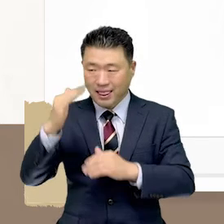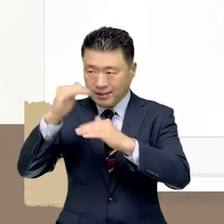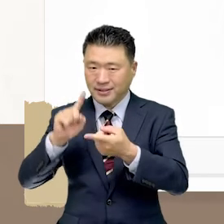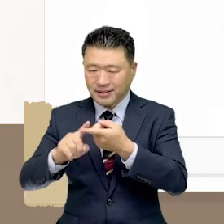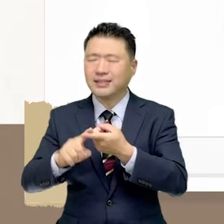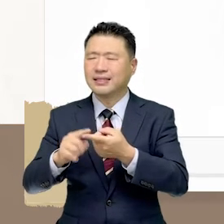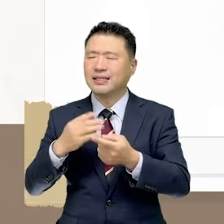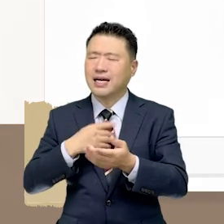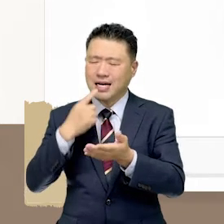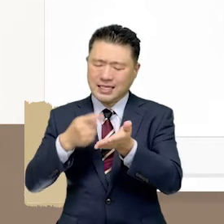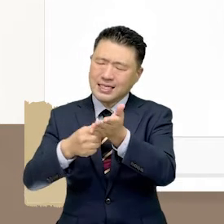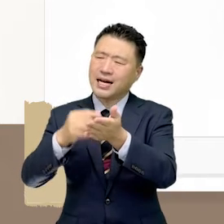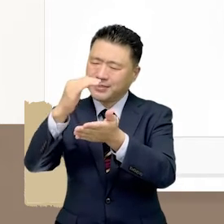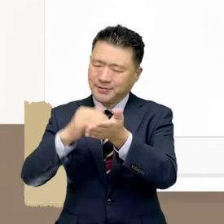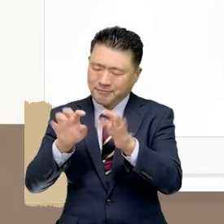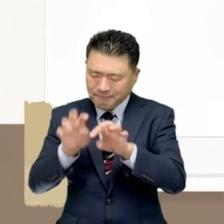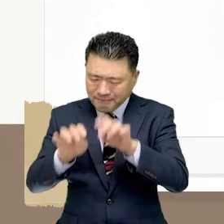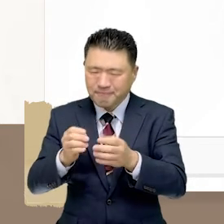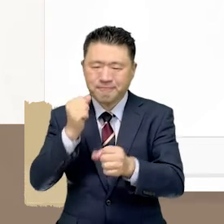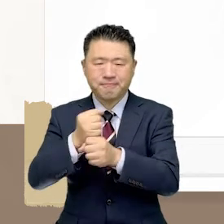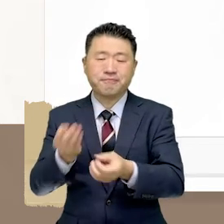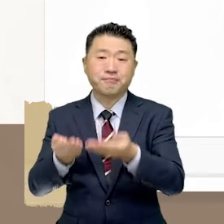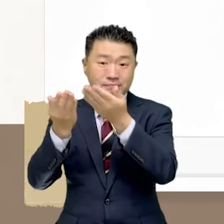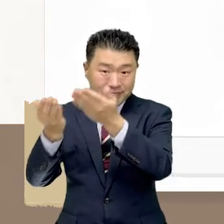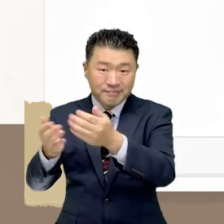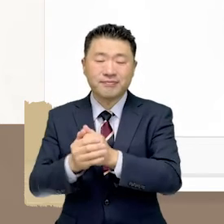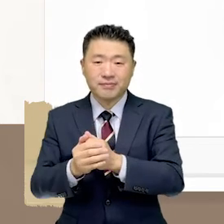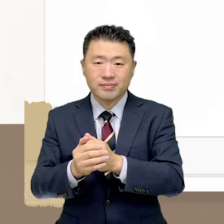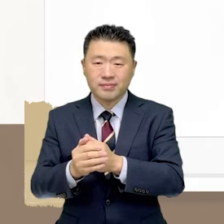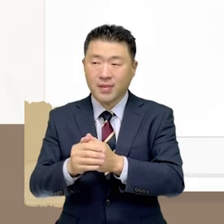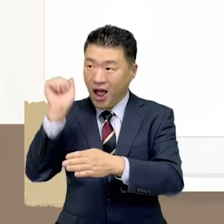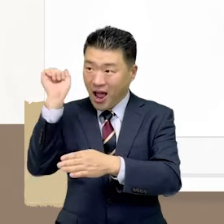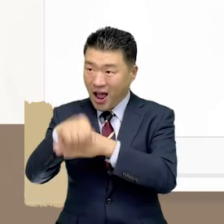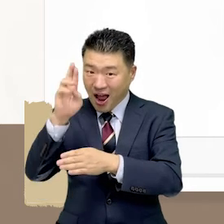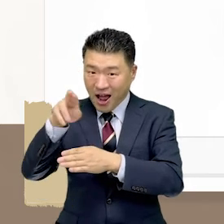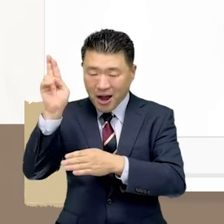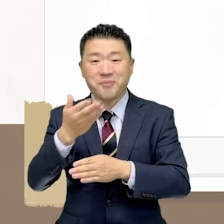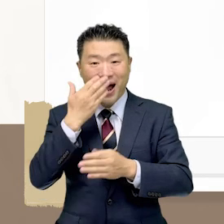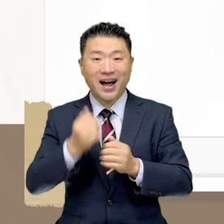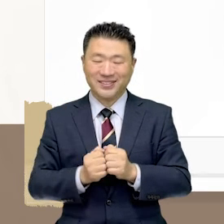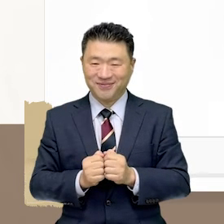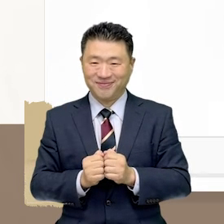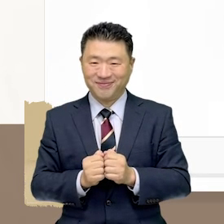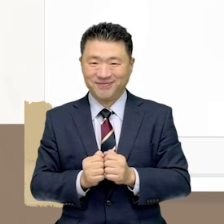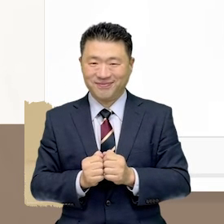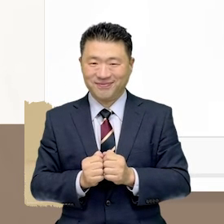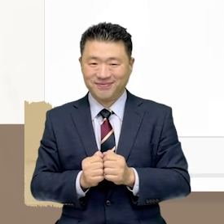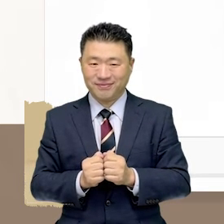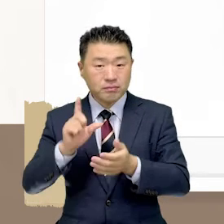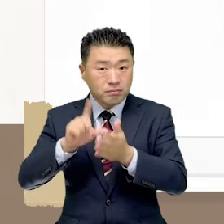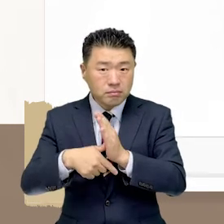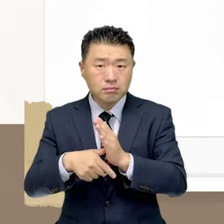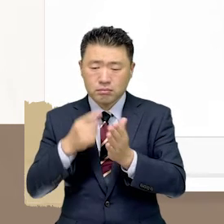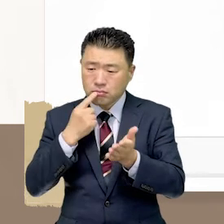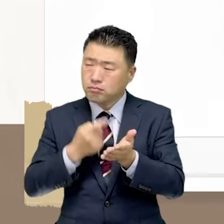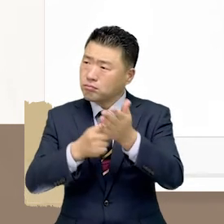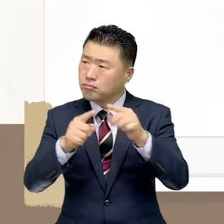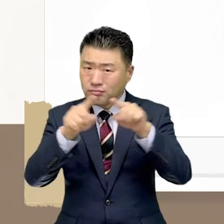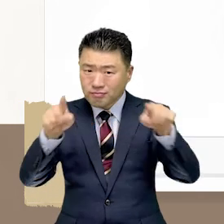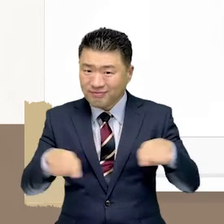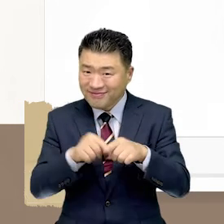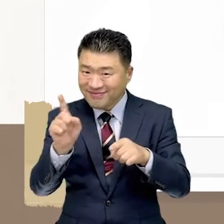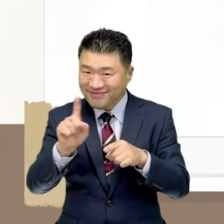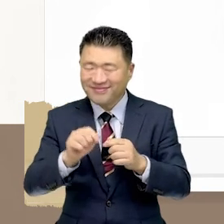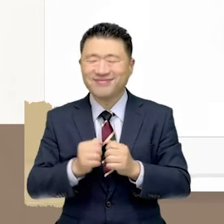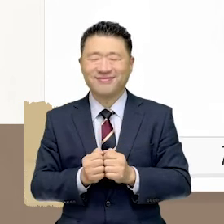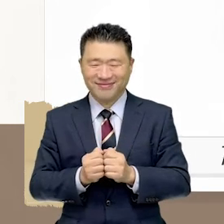요양급여 신청서를 작성하고 제출한 후 산재 요양 승인을 받을 수 있습니다. 이때 필요한 신청 서류는 다음과